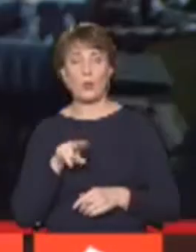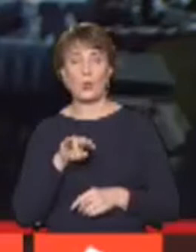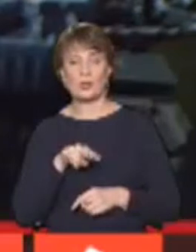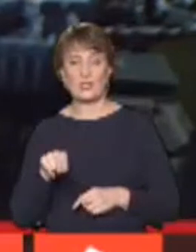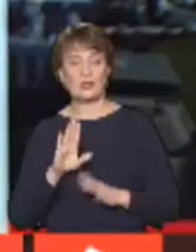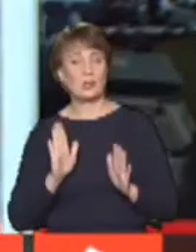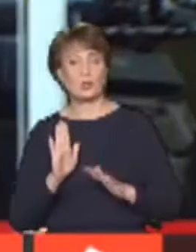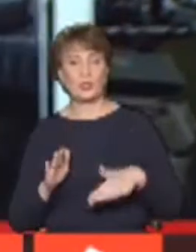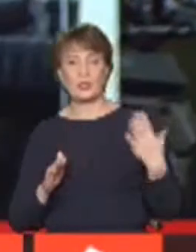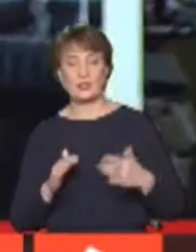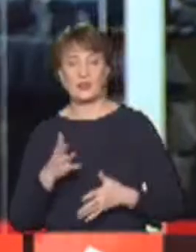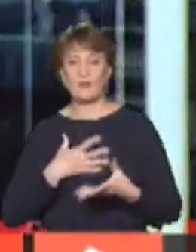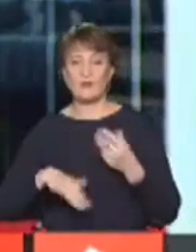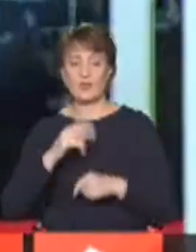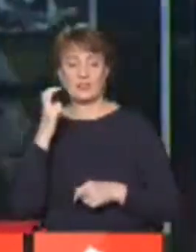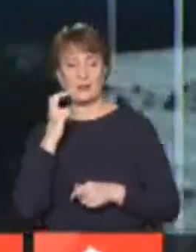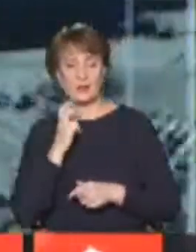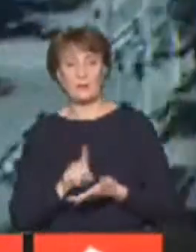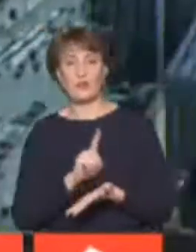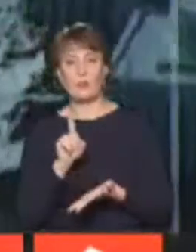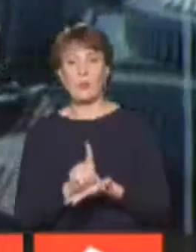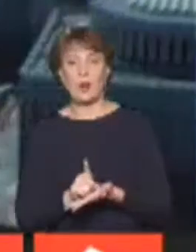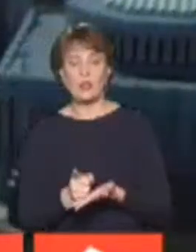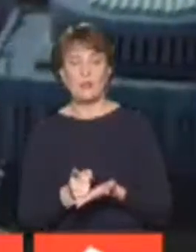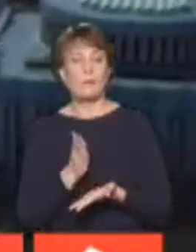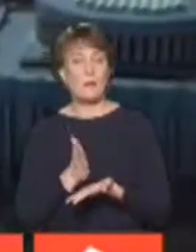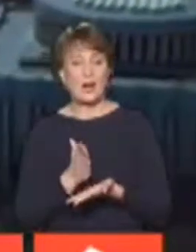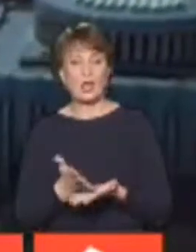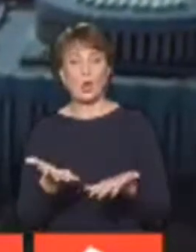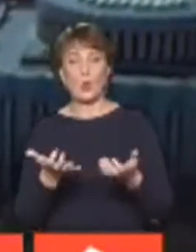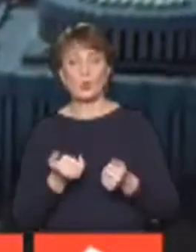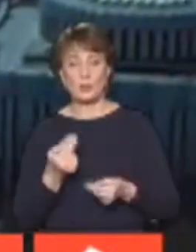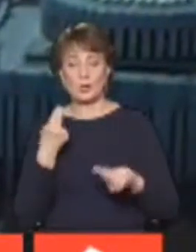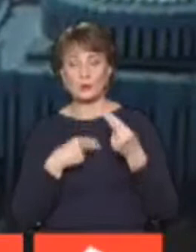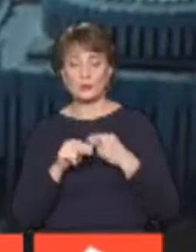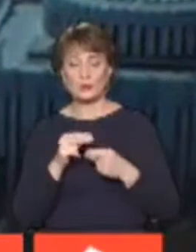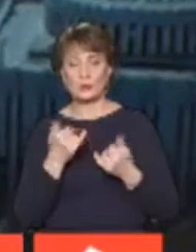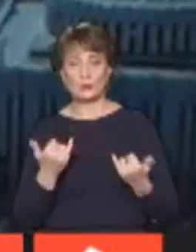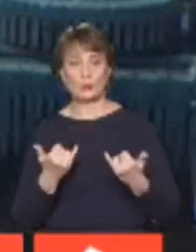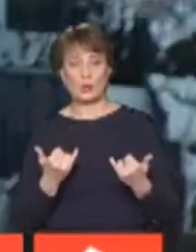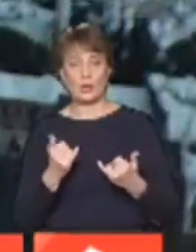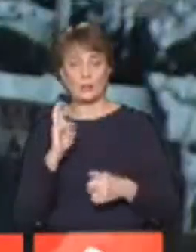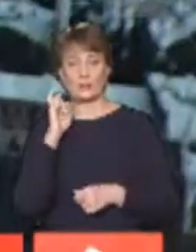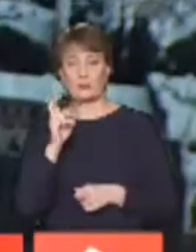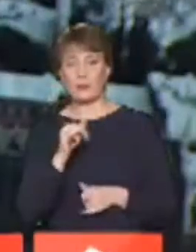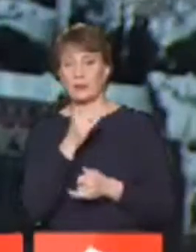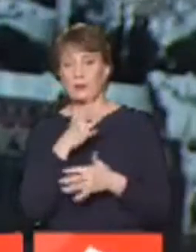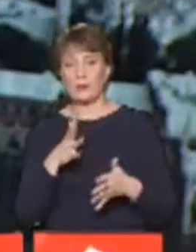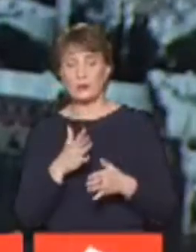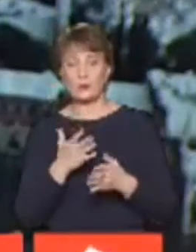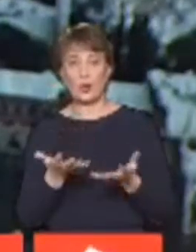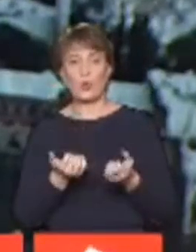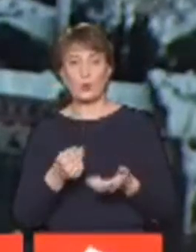Лівий берег. Весь Київ має отримати сучасні трамваї, але знов-таки покроково. Не можна оновити рухомий склад, який